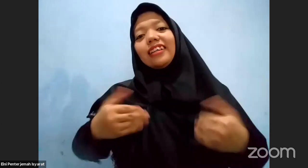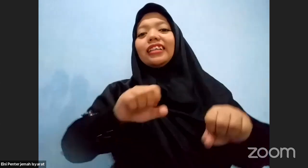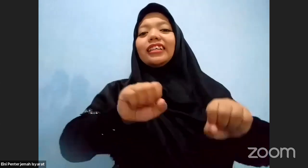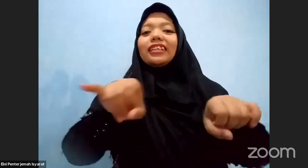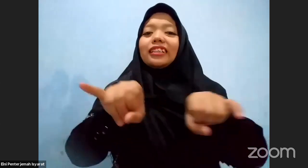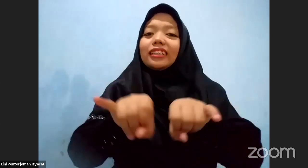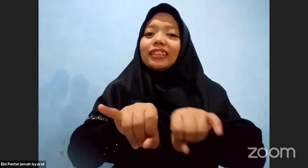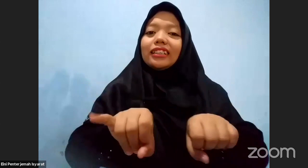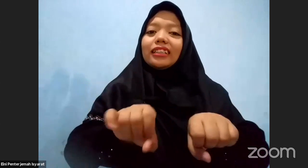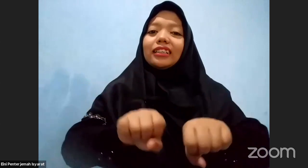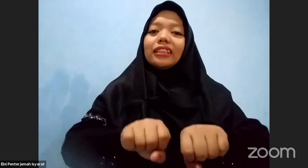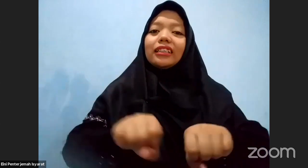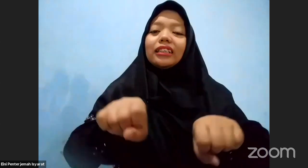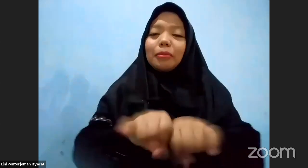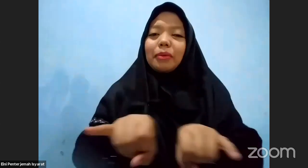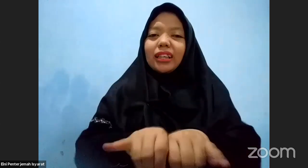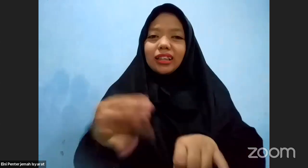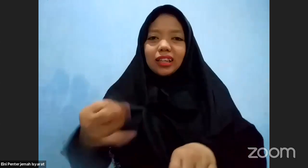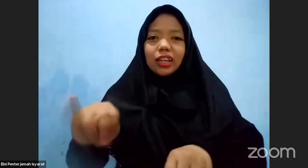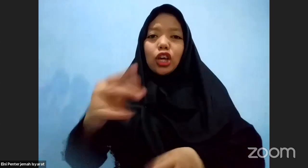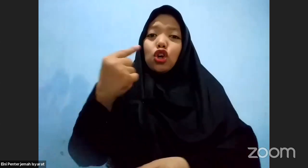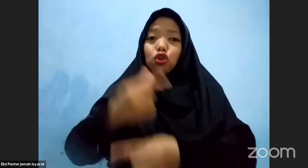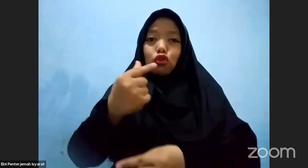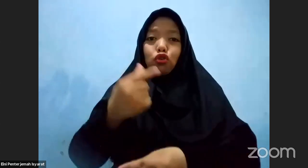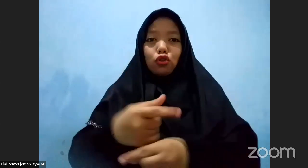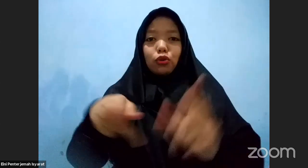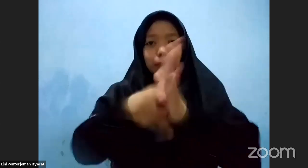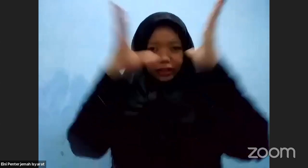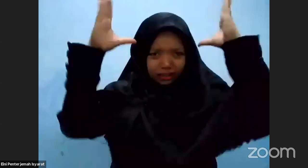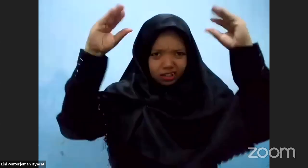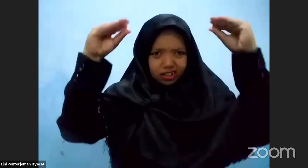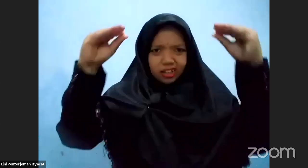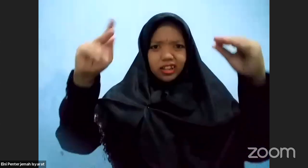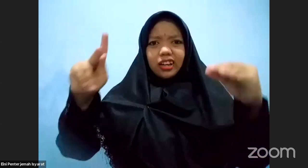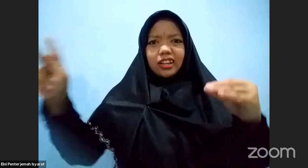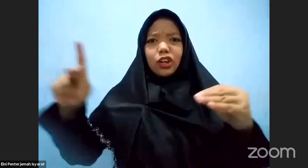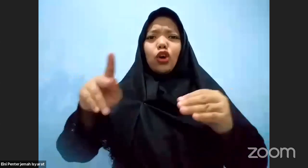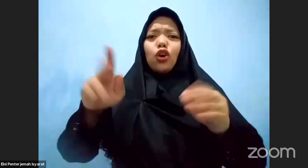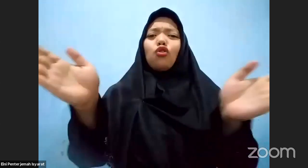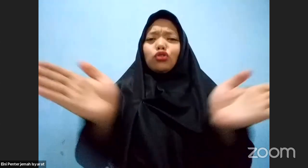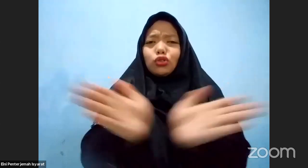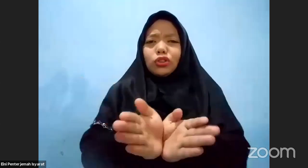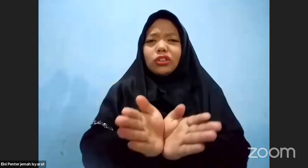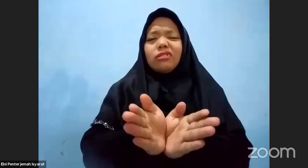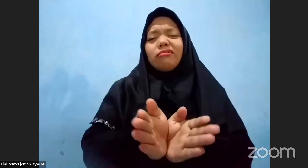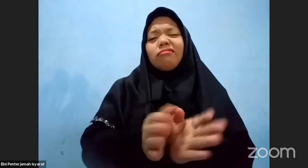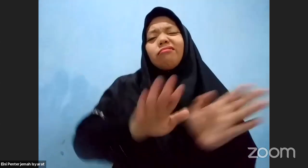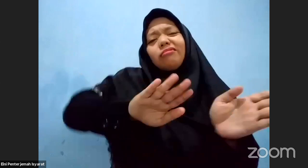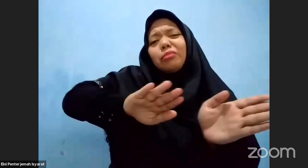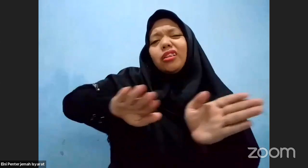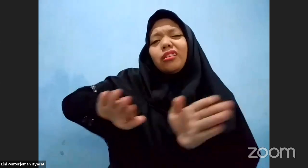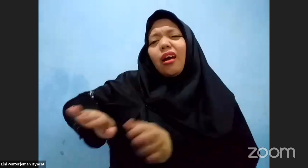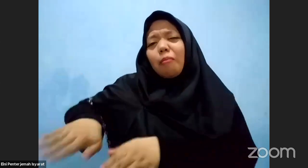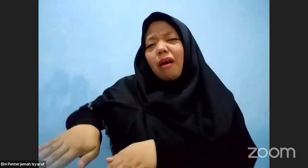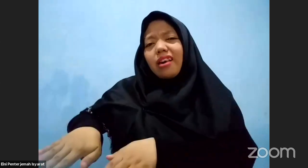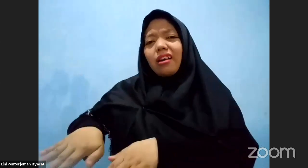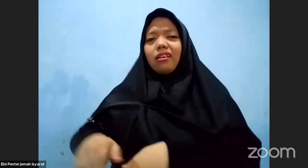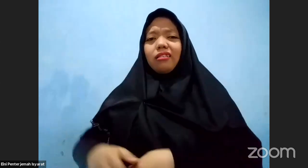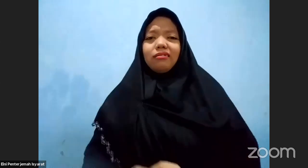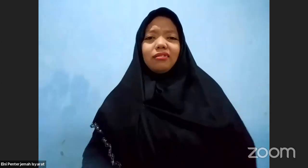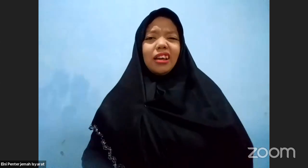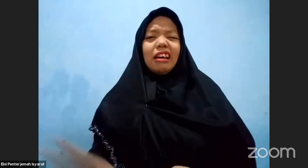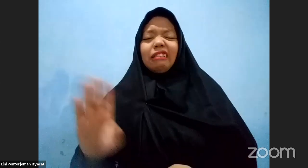terabaikan jadi yang saya dengan dengung Hai denger-denger ini guru-guru biasa ya Jadi kalau Alhamdulillah Ini sudah